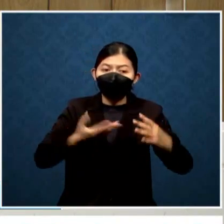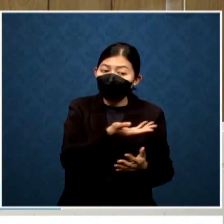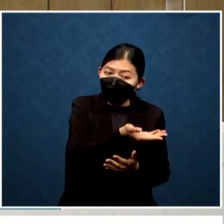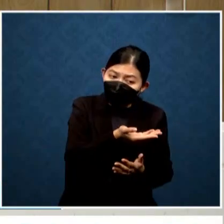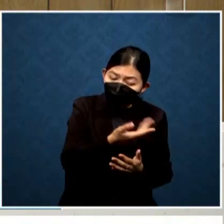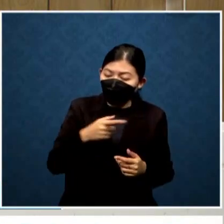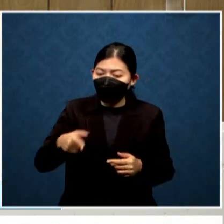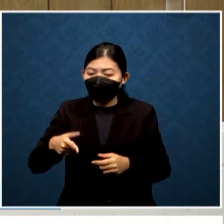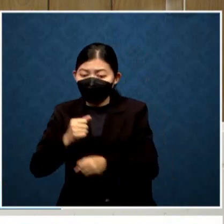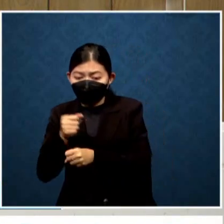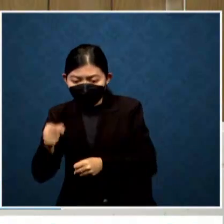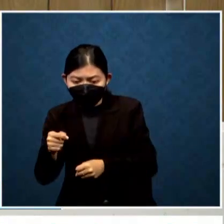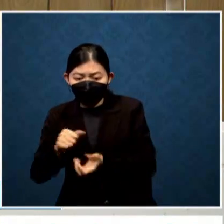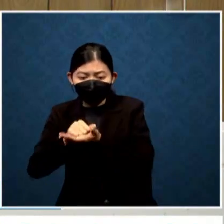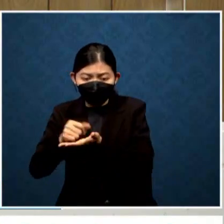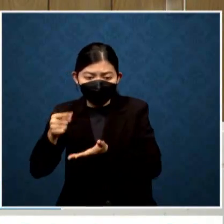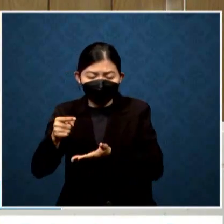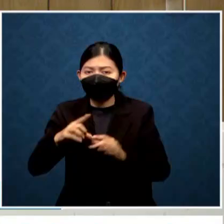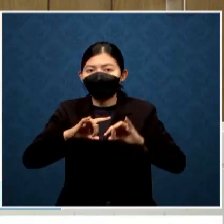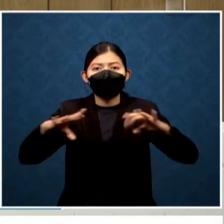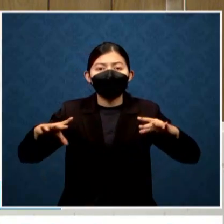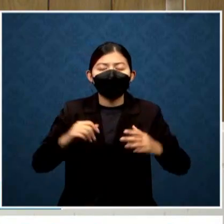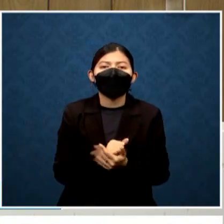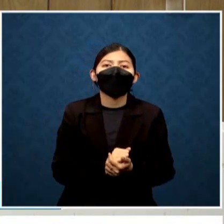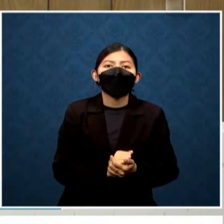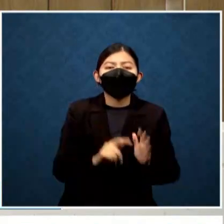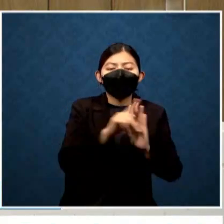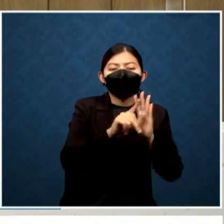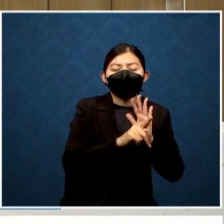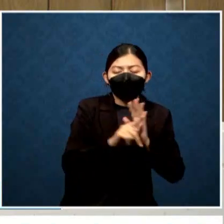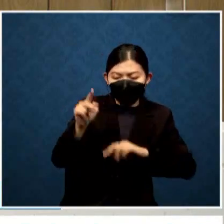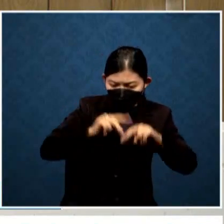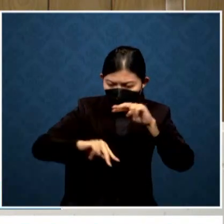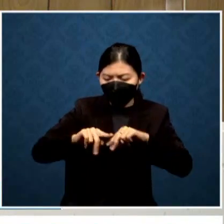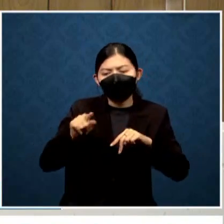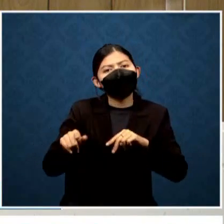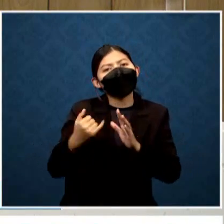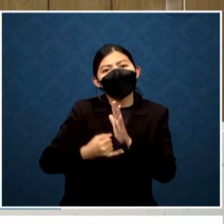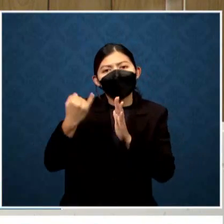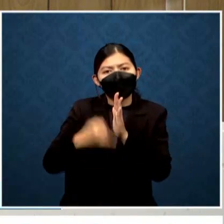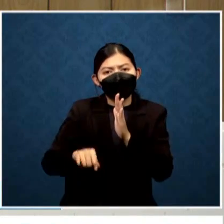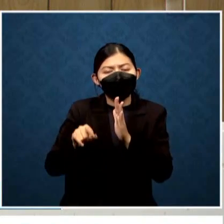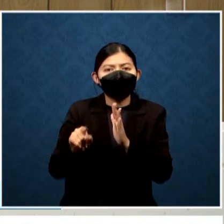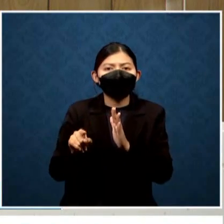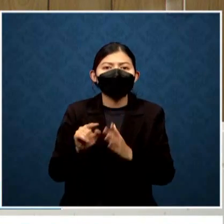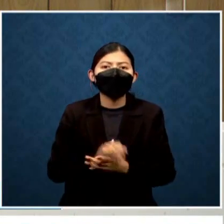ผิดชอบนะเจ้าที่ควบคุมการก็ต้องเกี่ยวกฎหมายควบคุมการก็ต้องเกี่ยวข้องด้วยในการก่อสร้าง